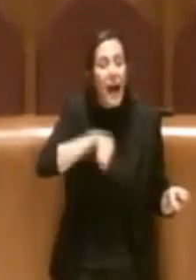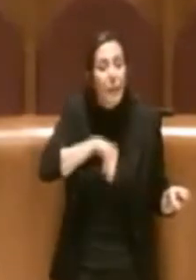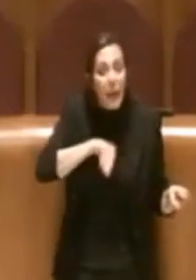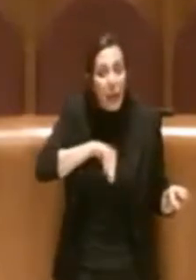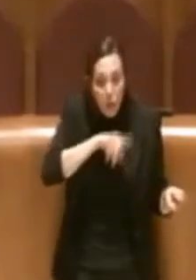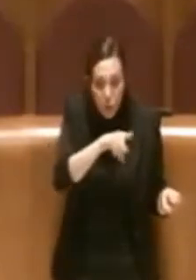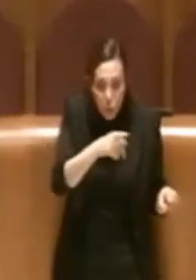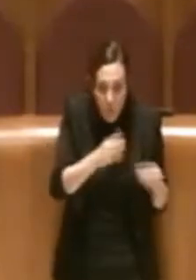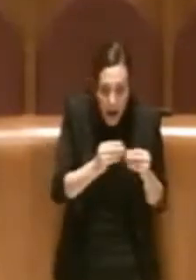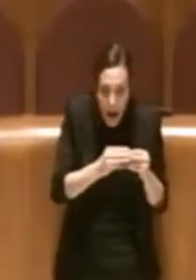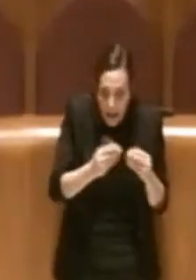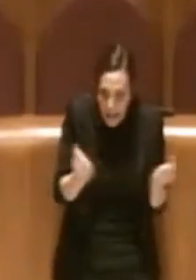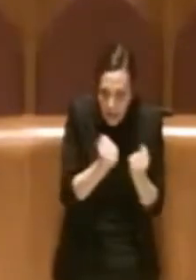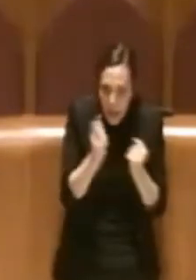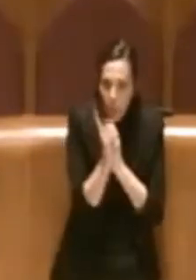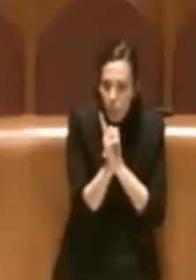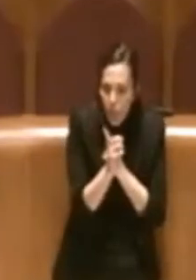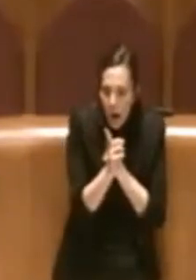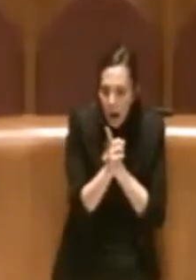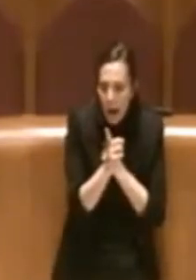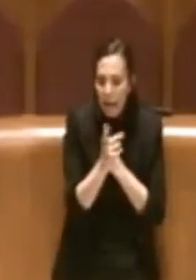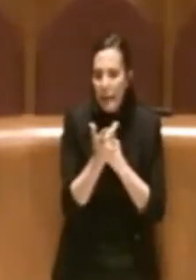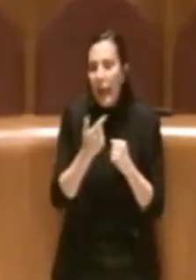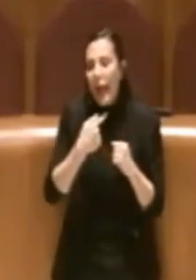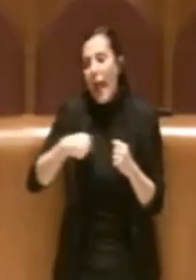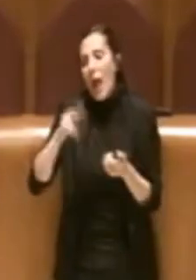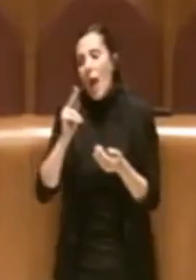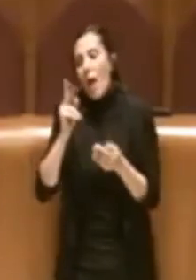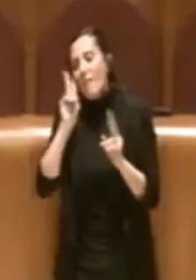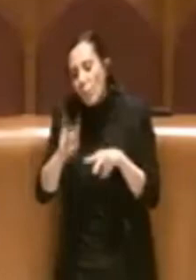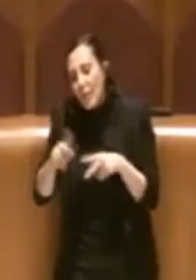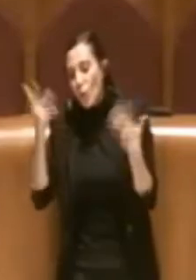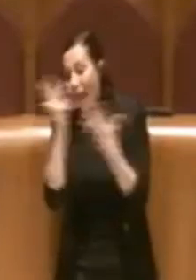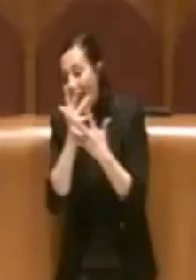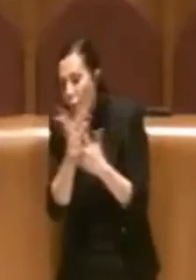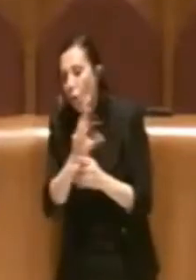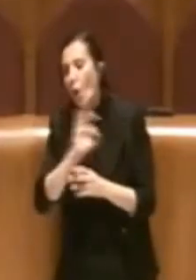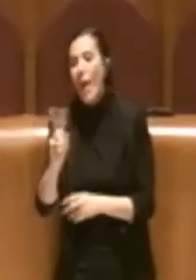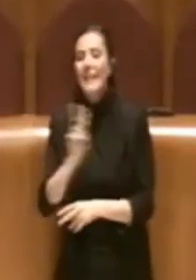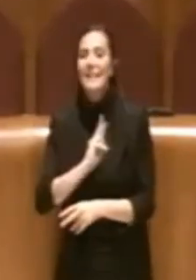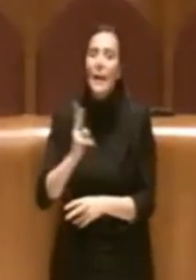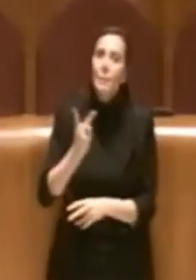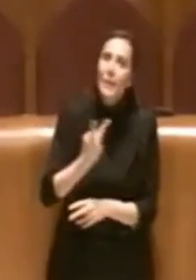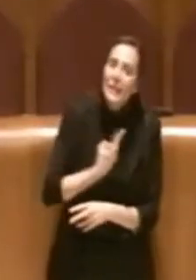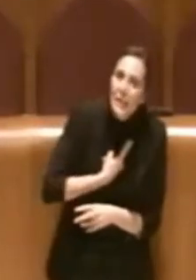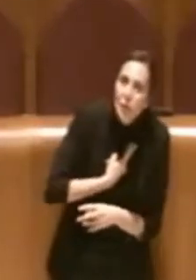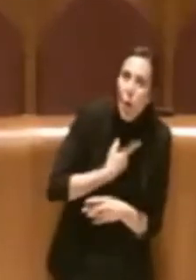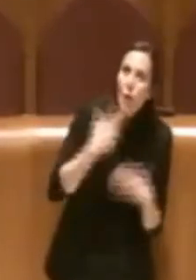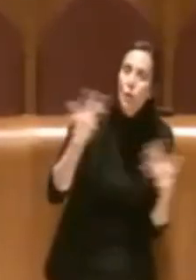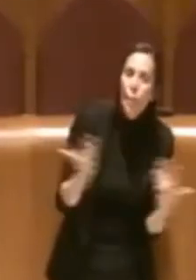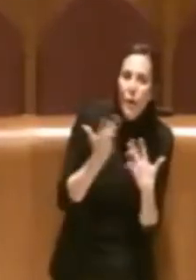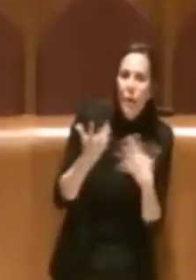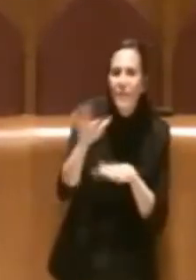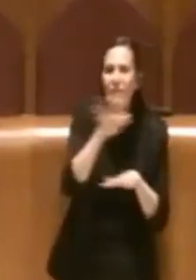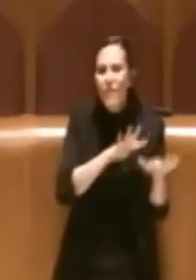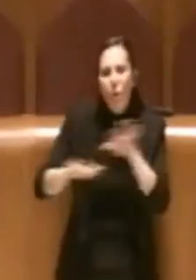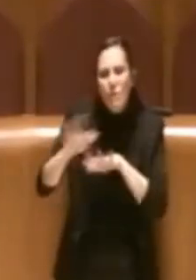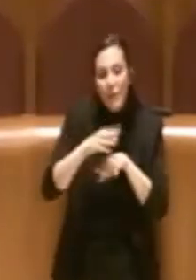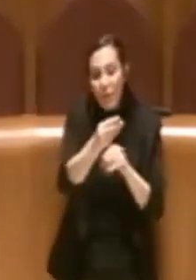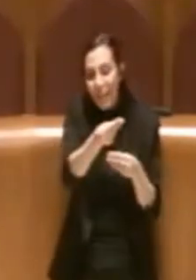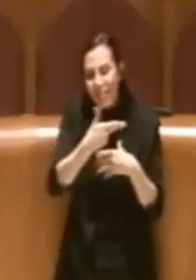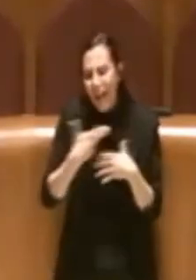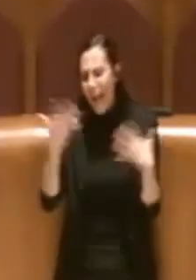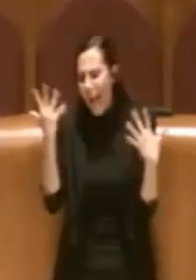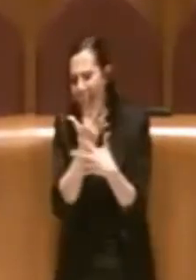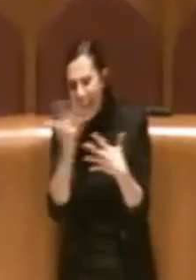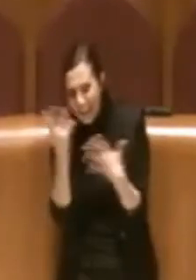ufficio, volente o nolente, o anche per mero errore di valutazione o di interpretazione di un qualcosa, dà un'informazione errata